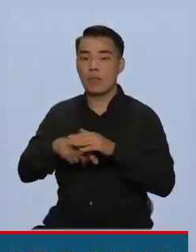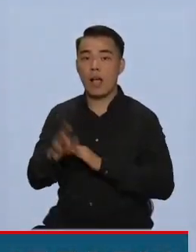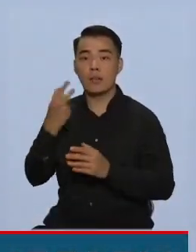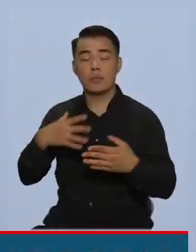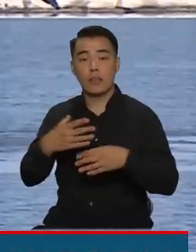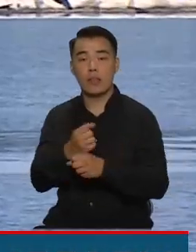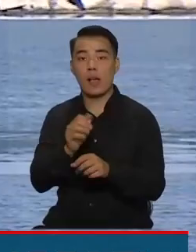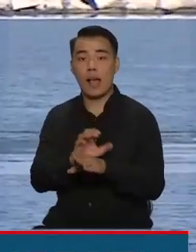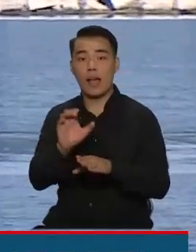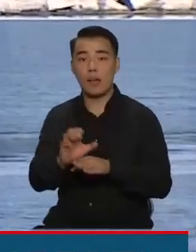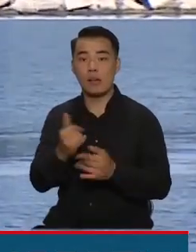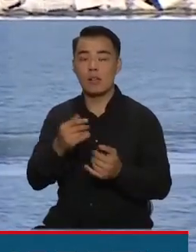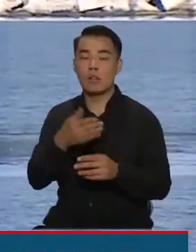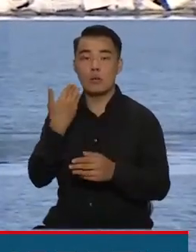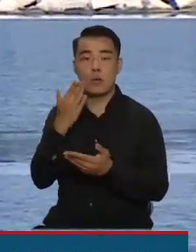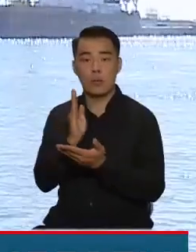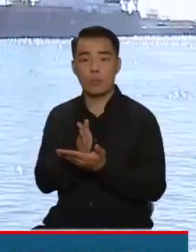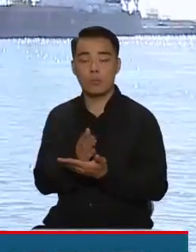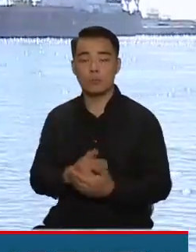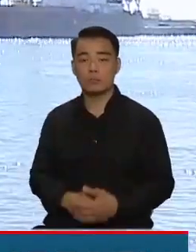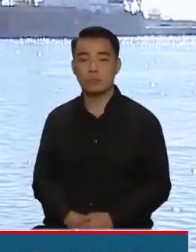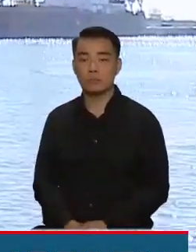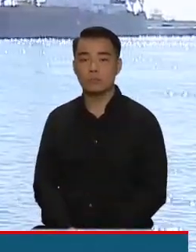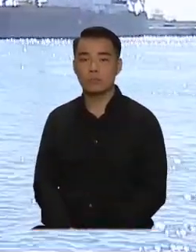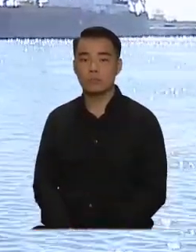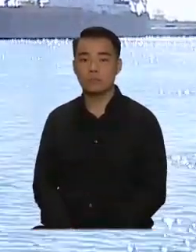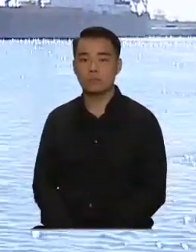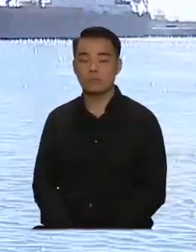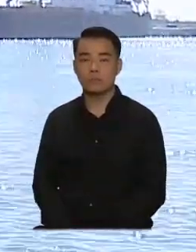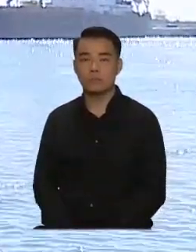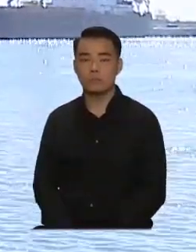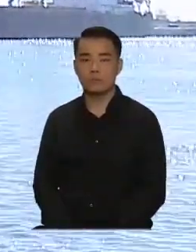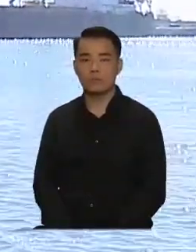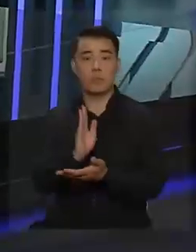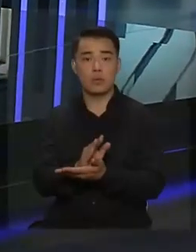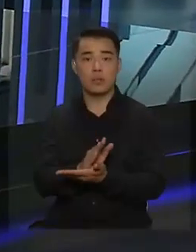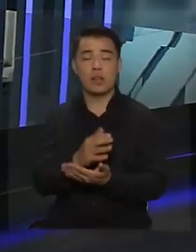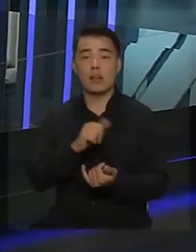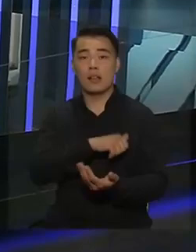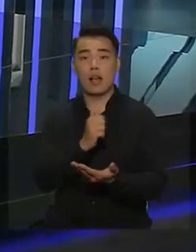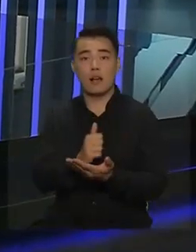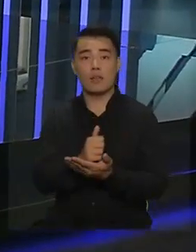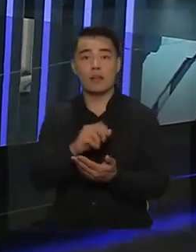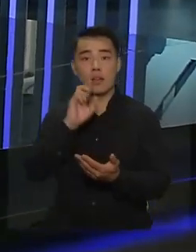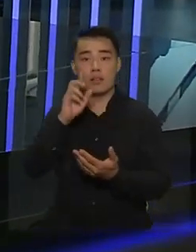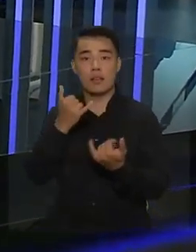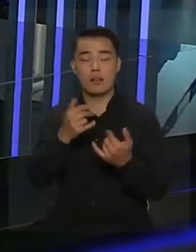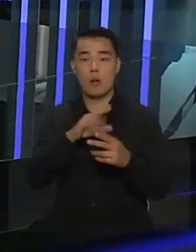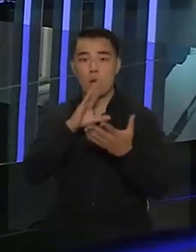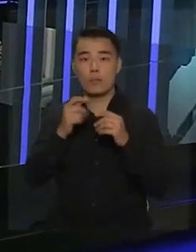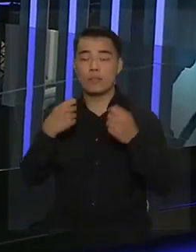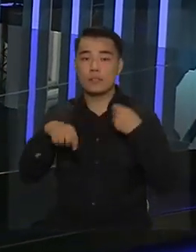сайын жеткізу жағы да жүйеленеді. Нысаналы ығыл, Жібек жолы. Қазақстан мен Татарстан арасында